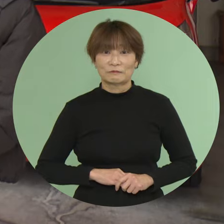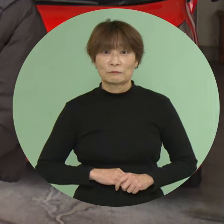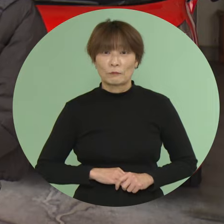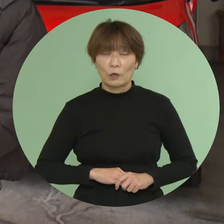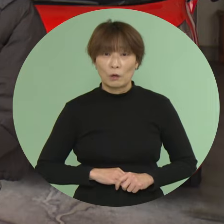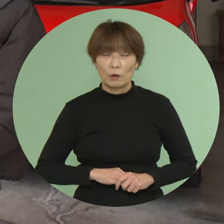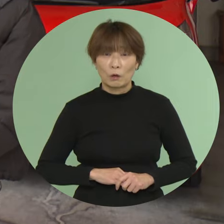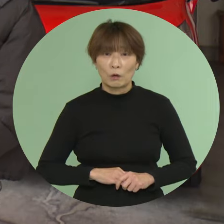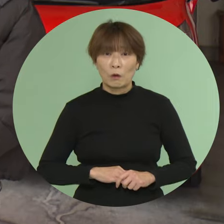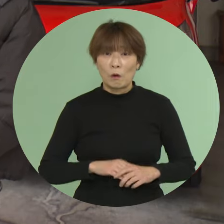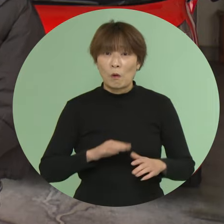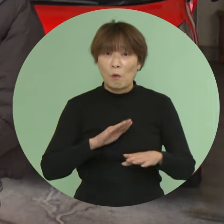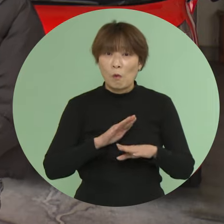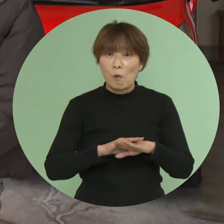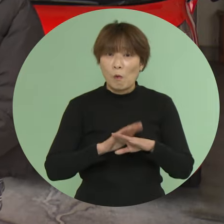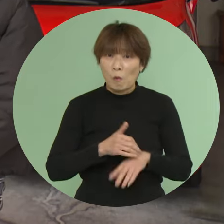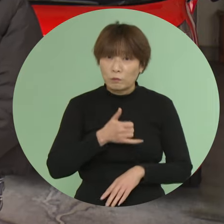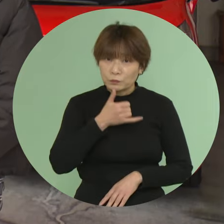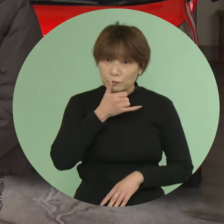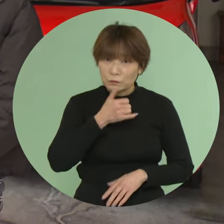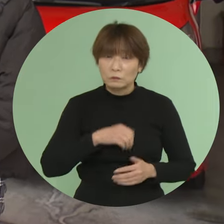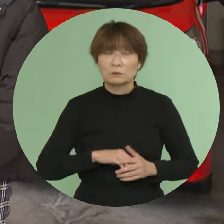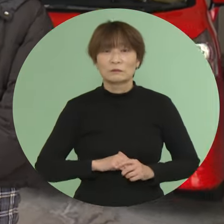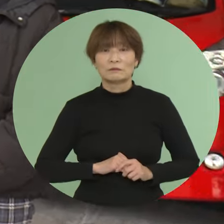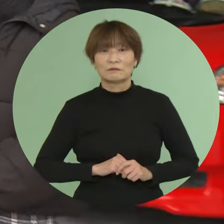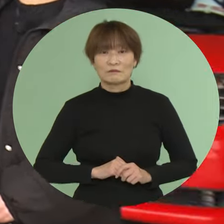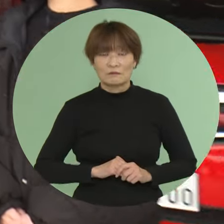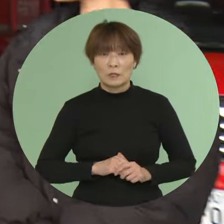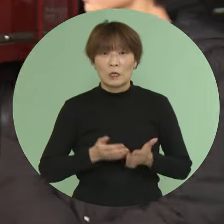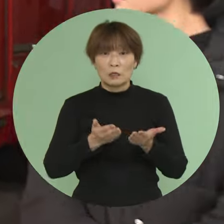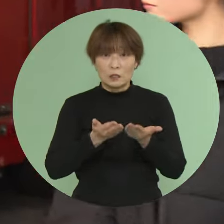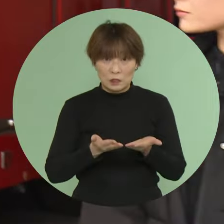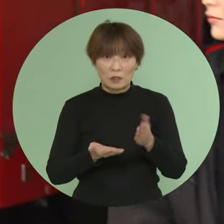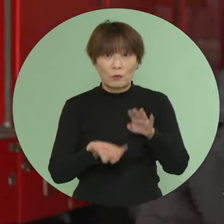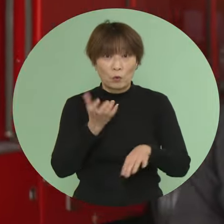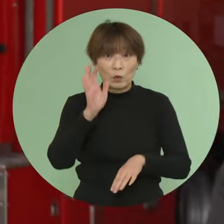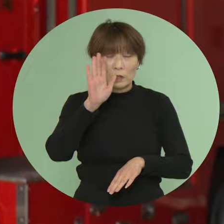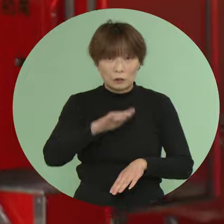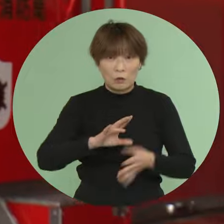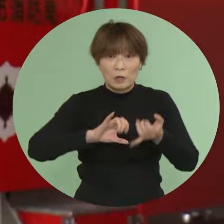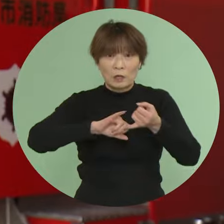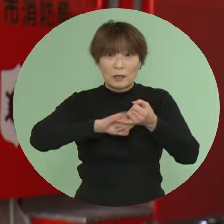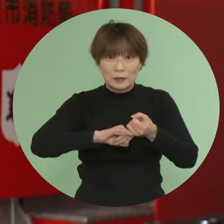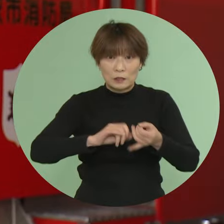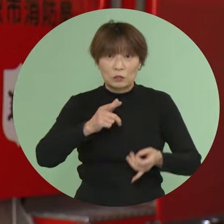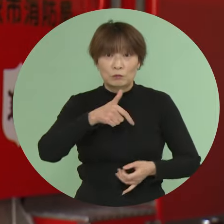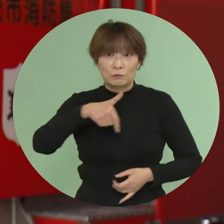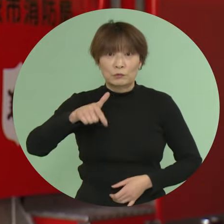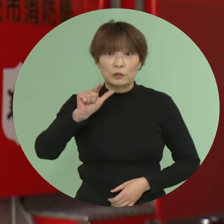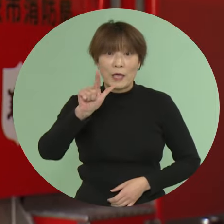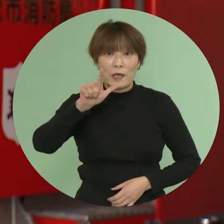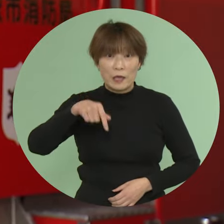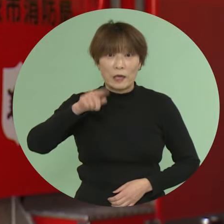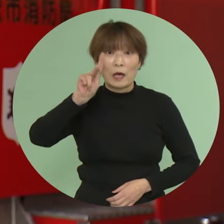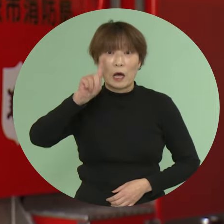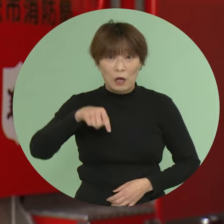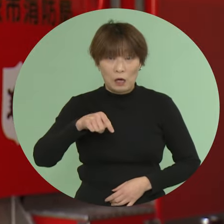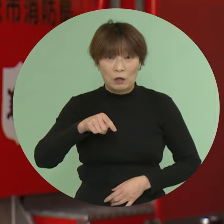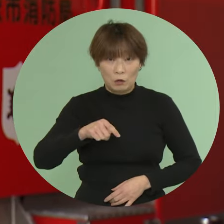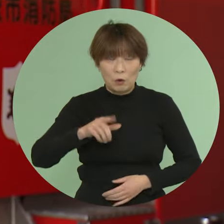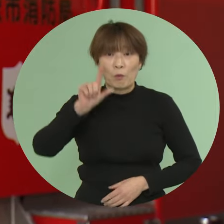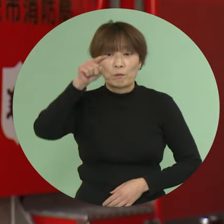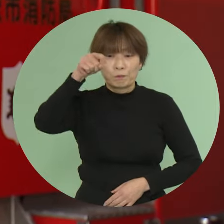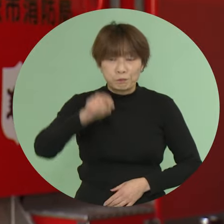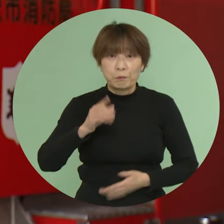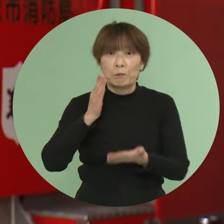どんなふうに対策すればよいのでしょうか？ はい、地震発生後必ずブレーカーを落としてから避難をしてください。ブレーカーを落とさ